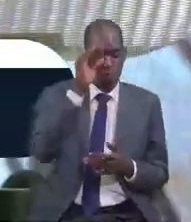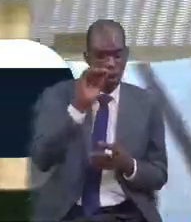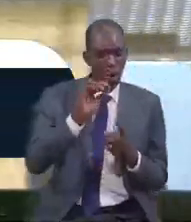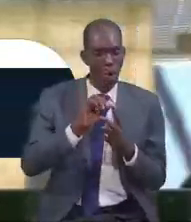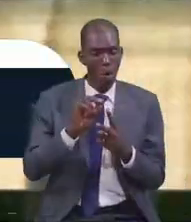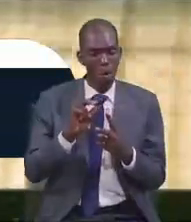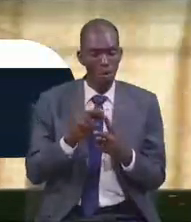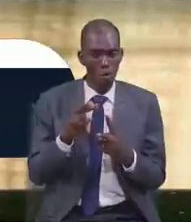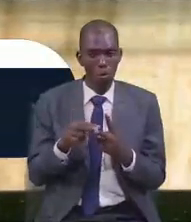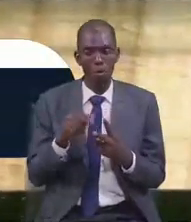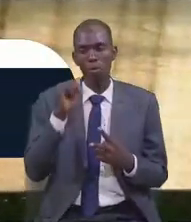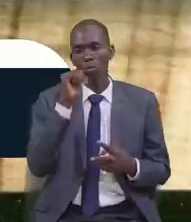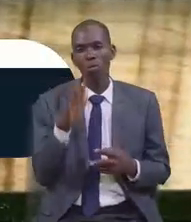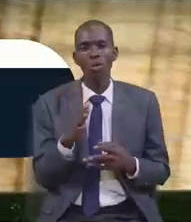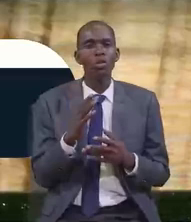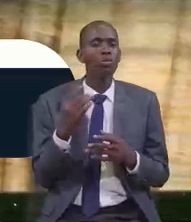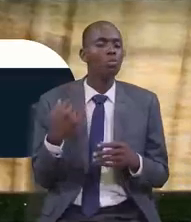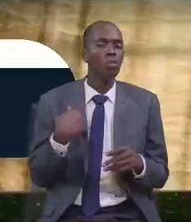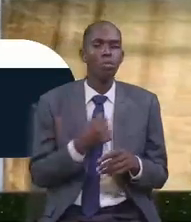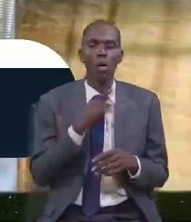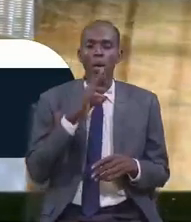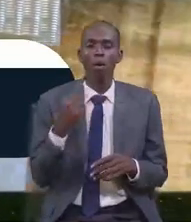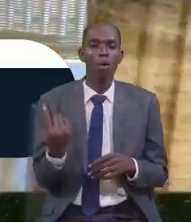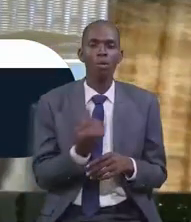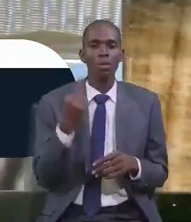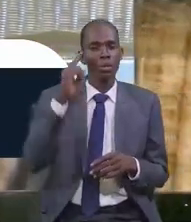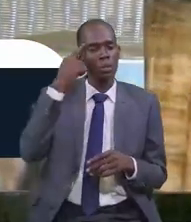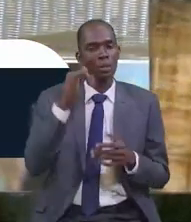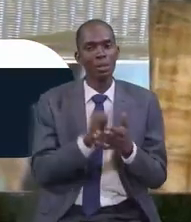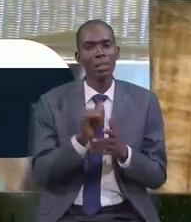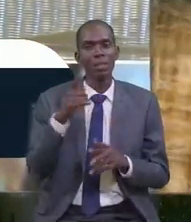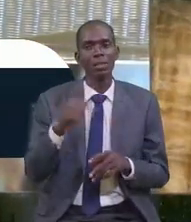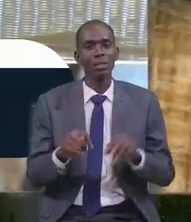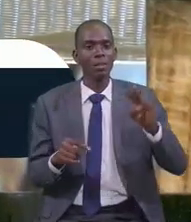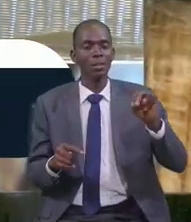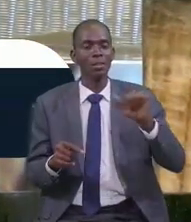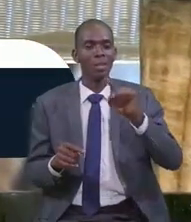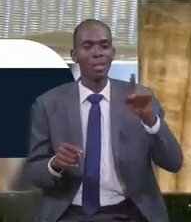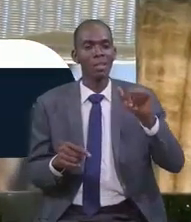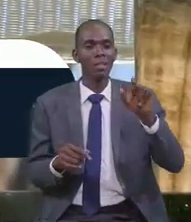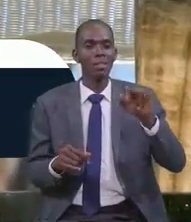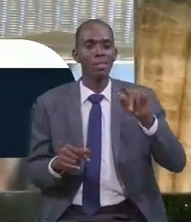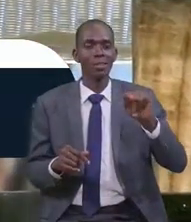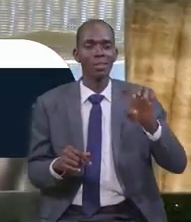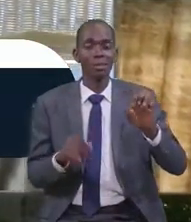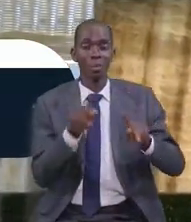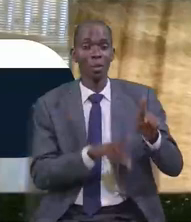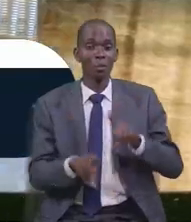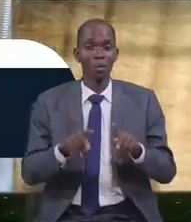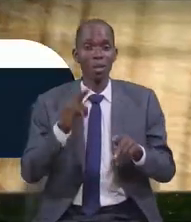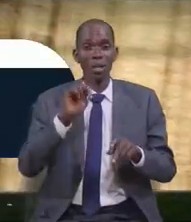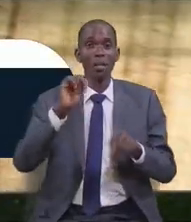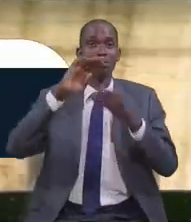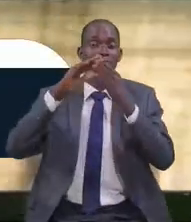oui, certains croient que les Nazaréens s'adresse seulement aux hommes. Mais un